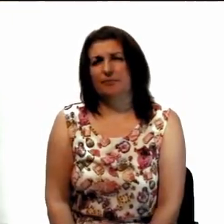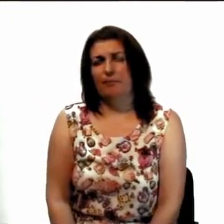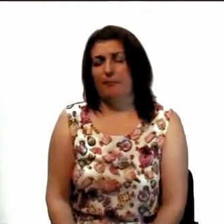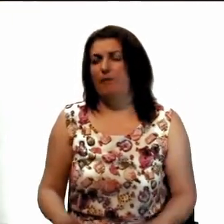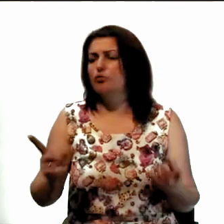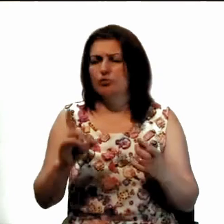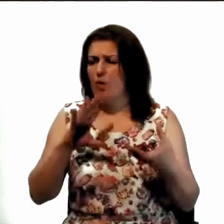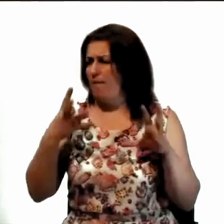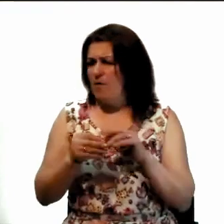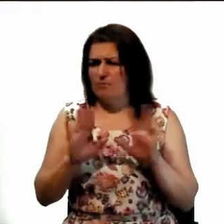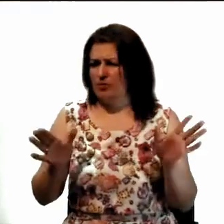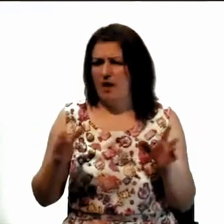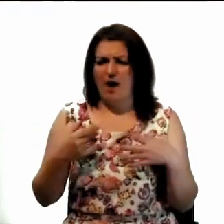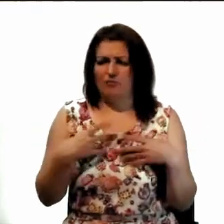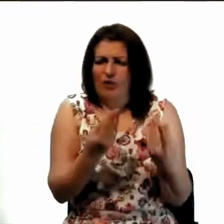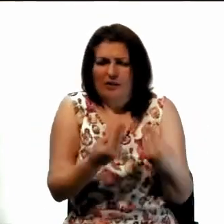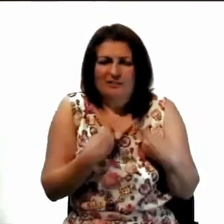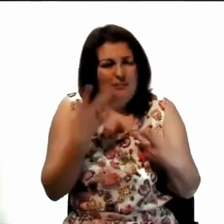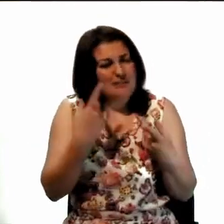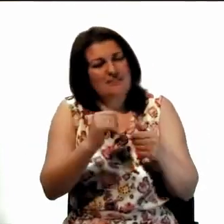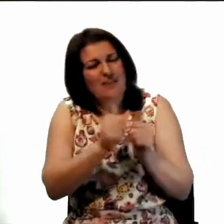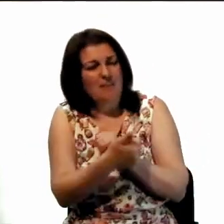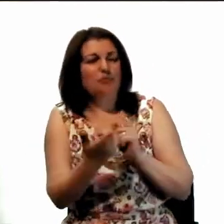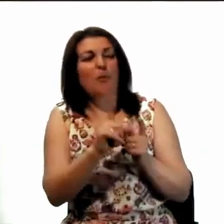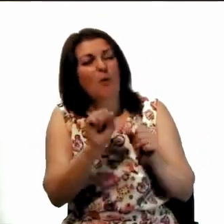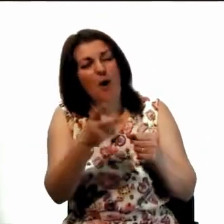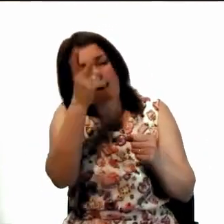Что, вообще и не козленка?